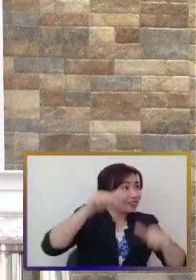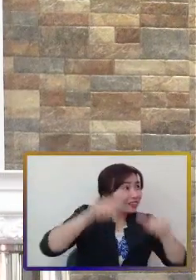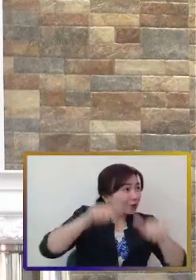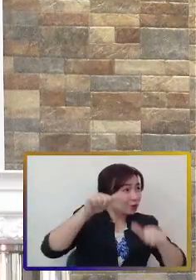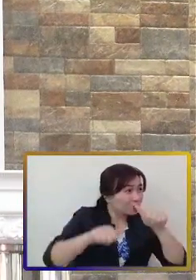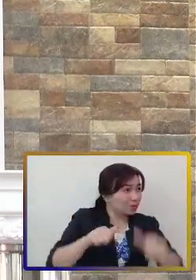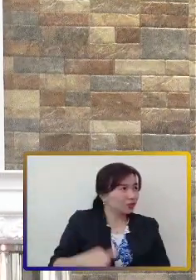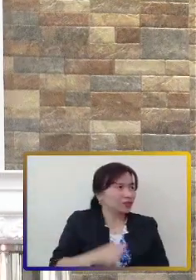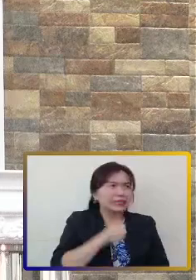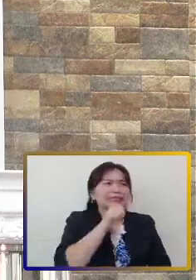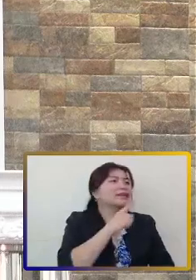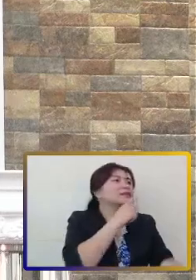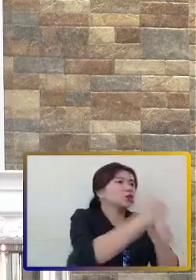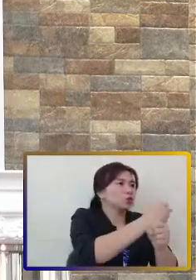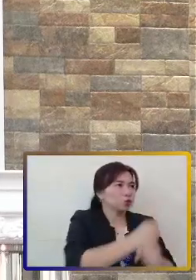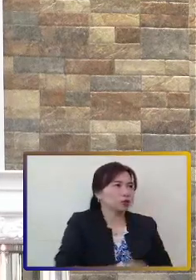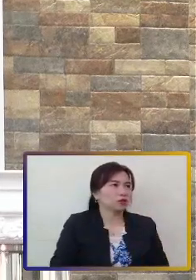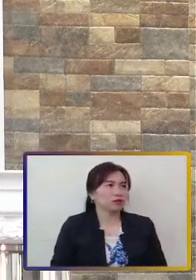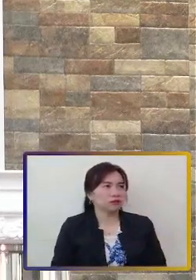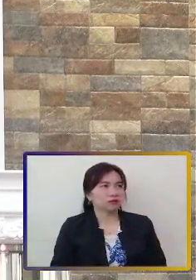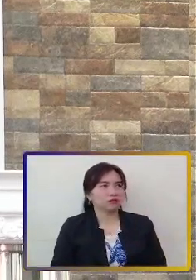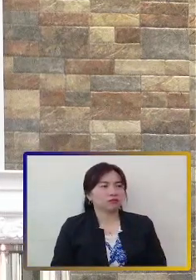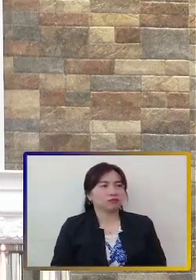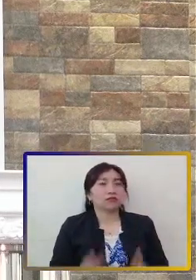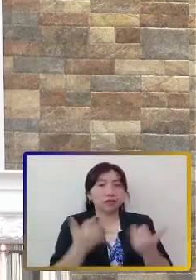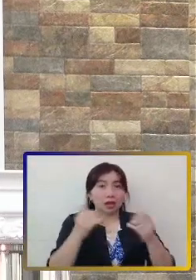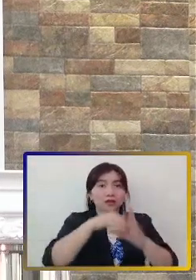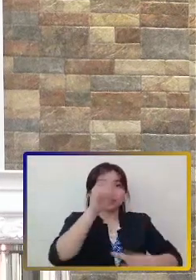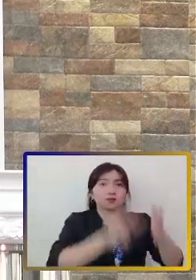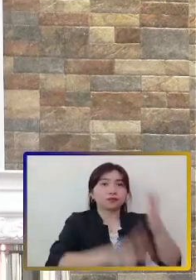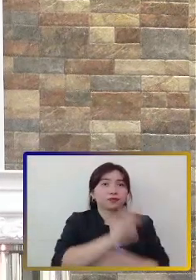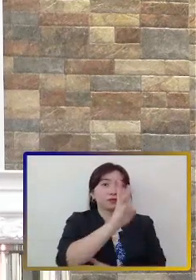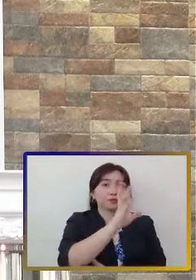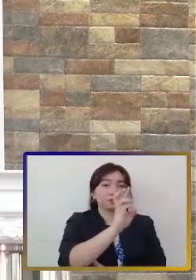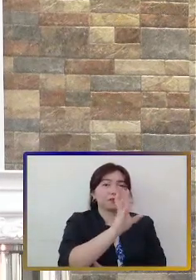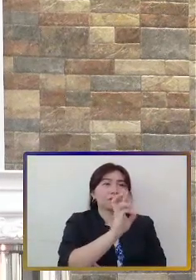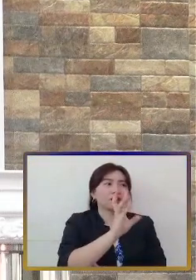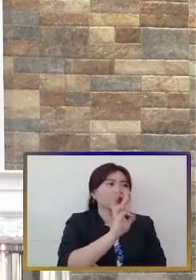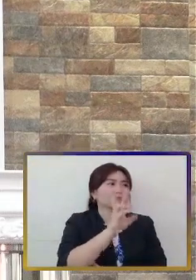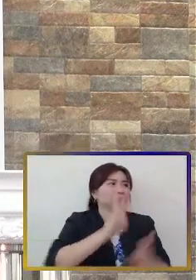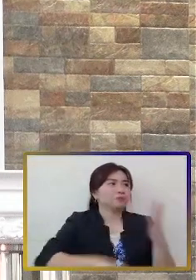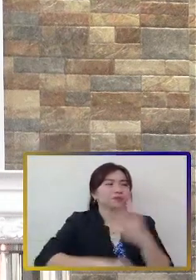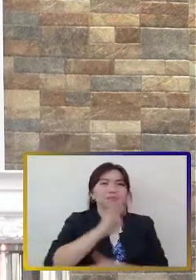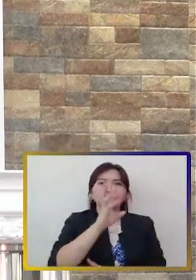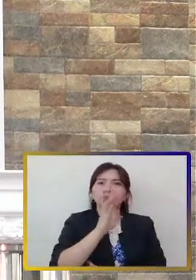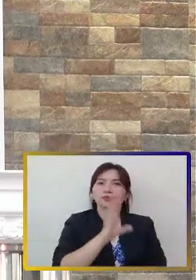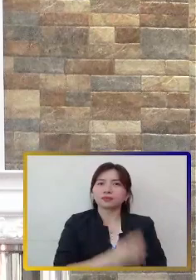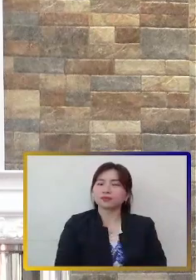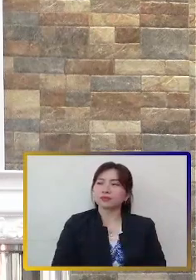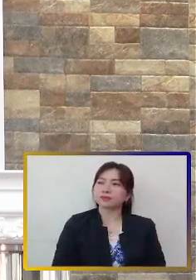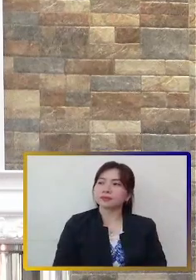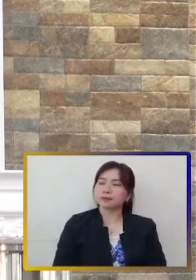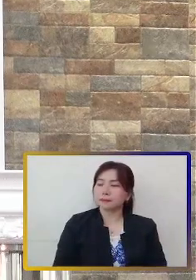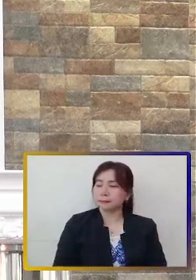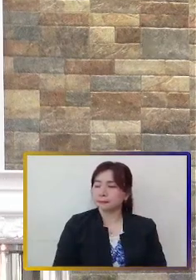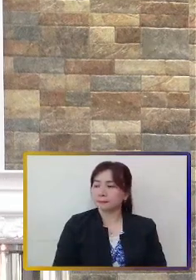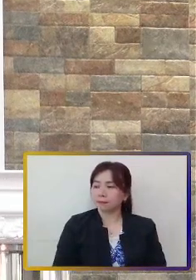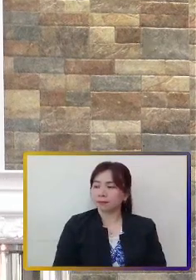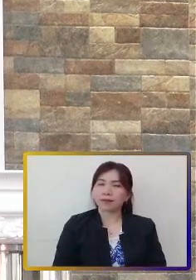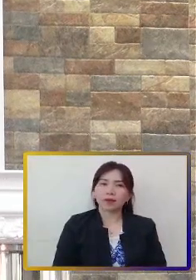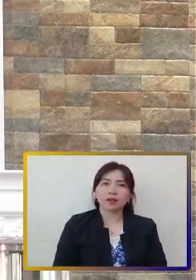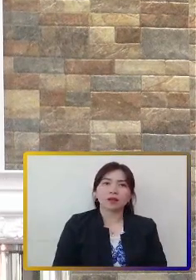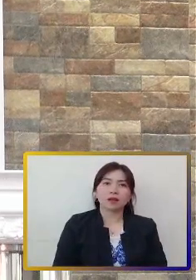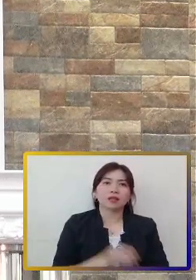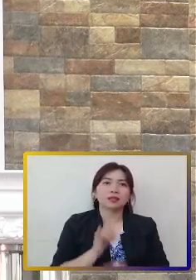doubt let's drop down to verse number 16 Amen Amen sabi ng Bibliya This is very clear This is the